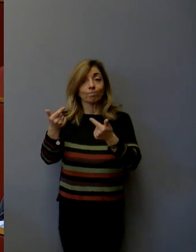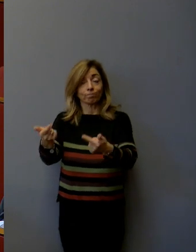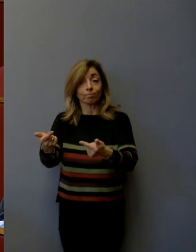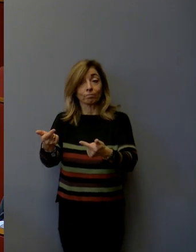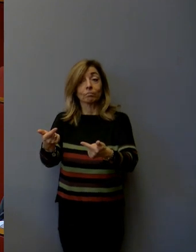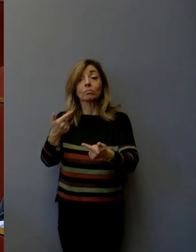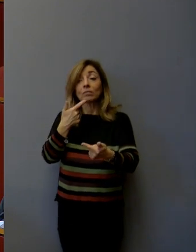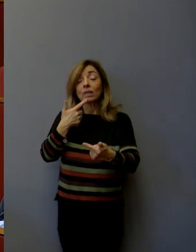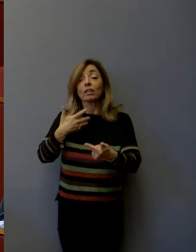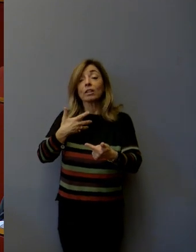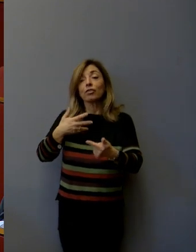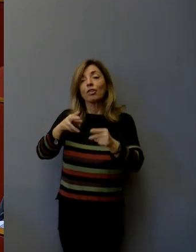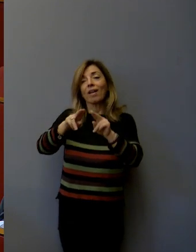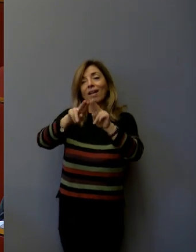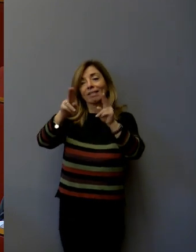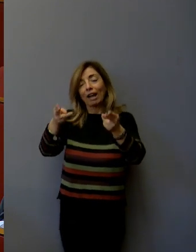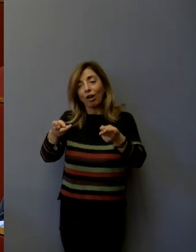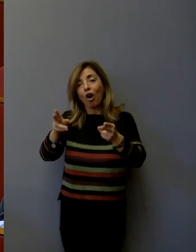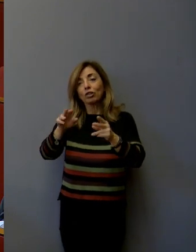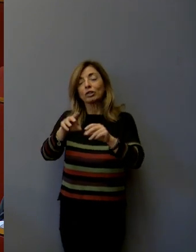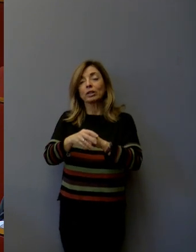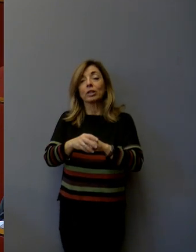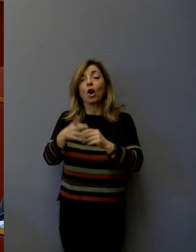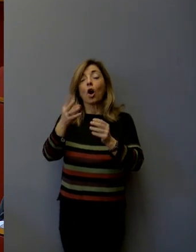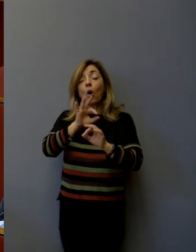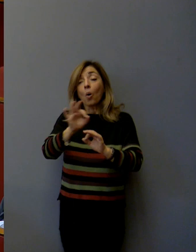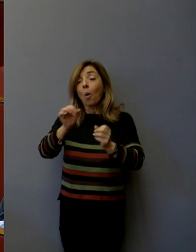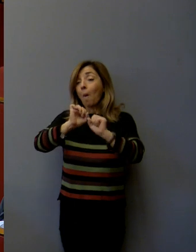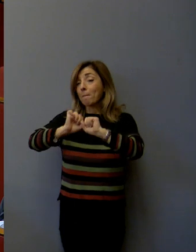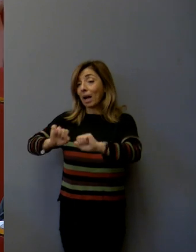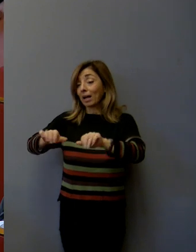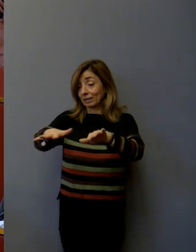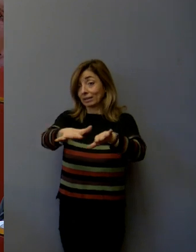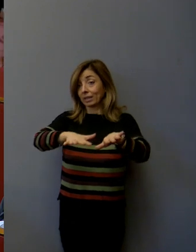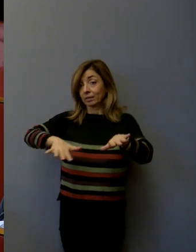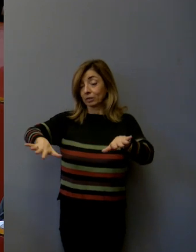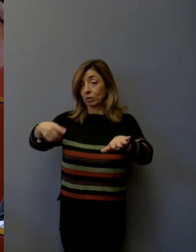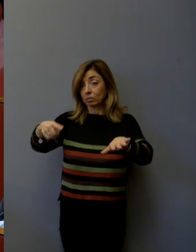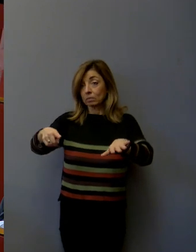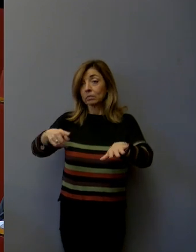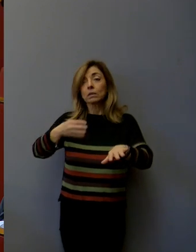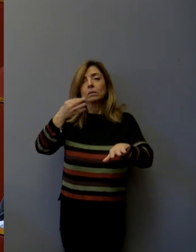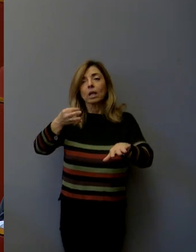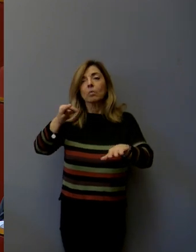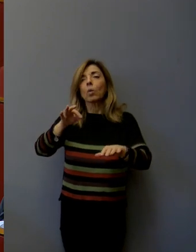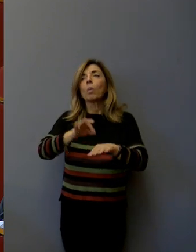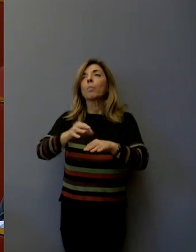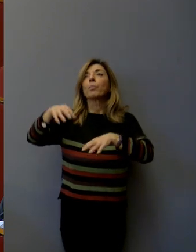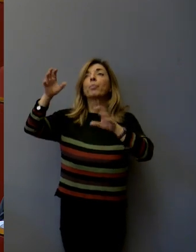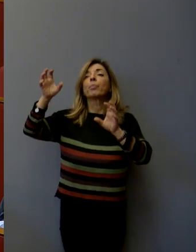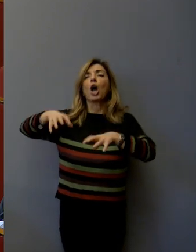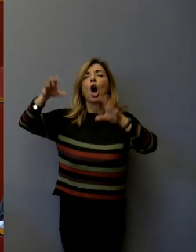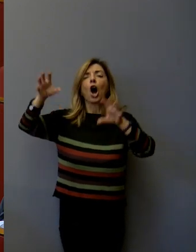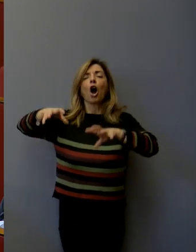proprietari di fondi e di esercizi commerciali ogni qualvolta non un'alluvione ma